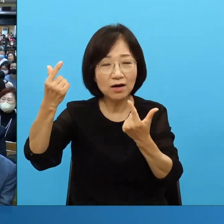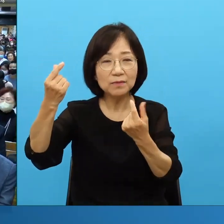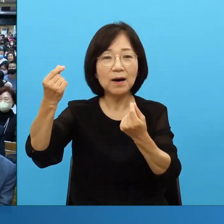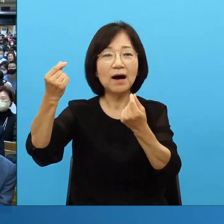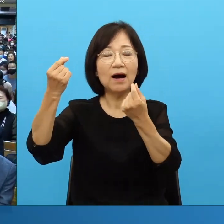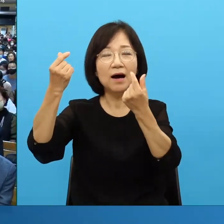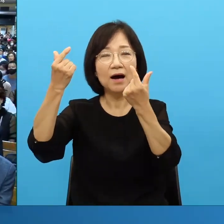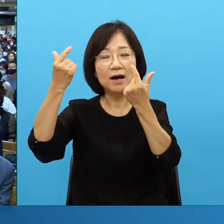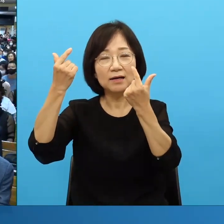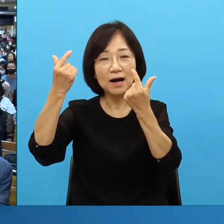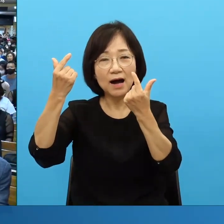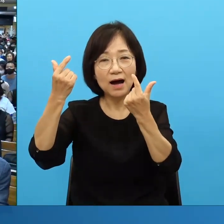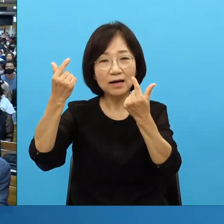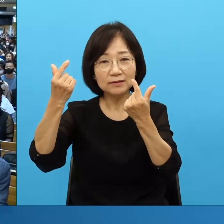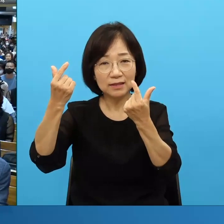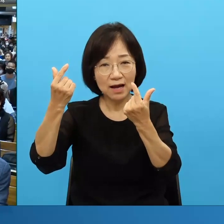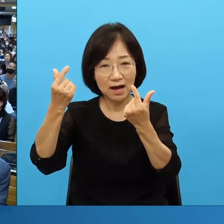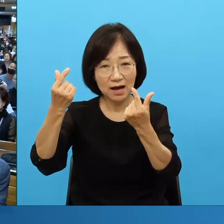천성과